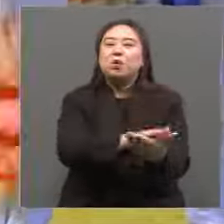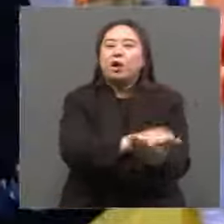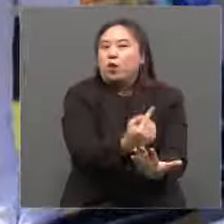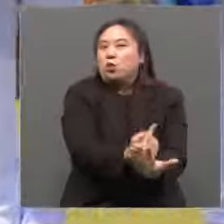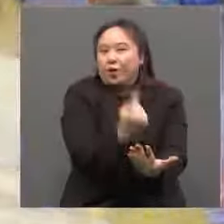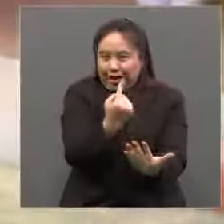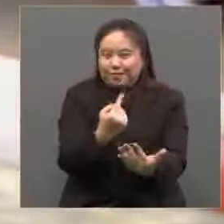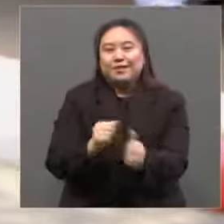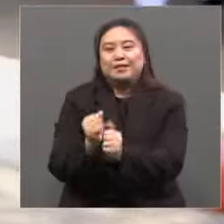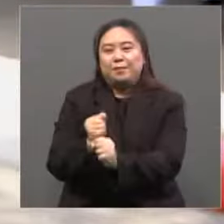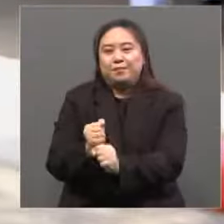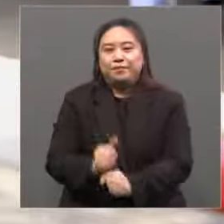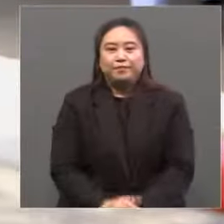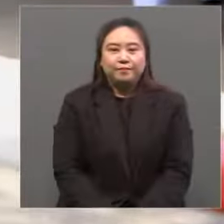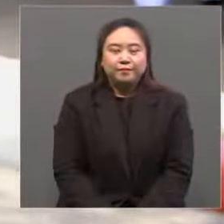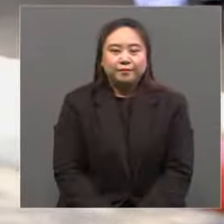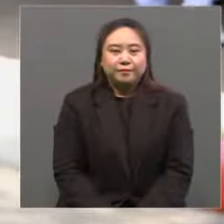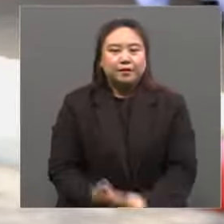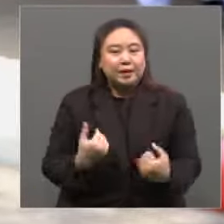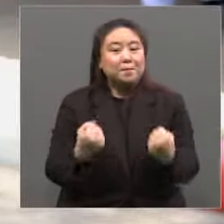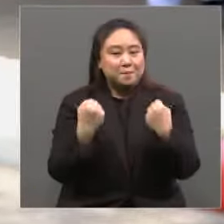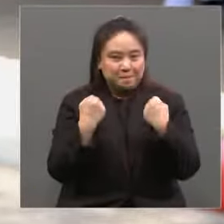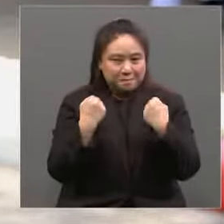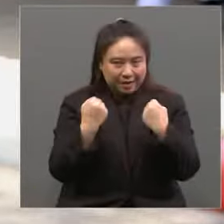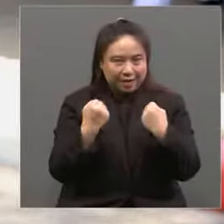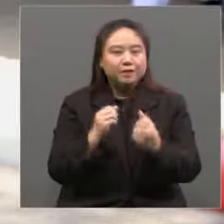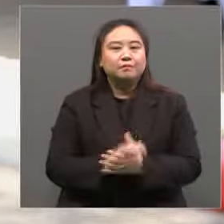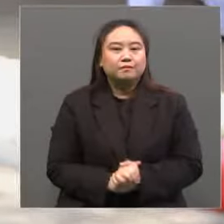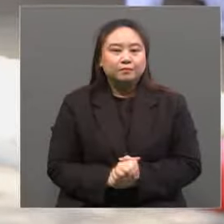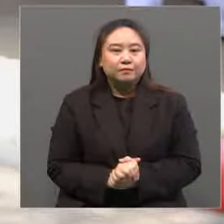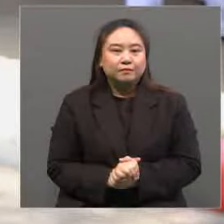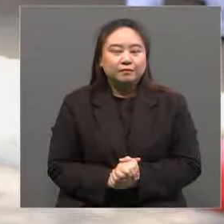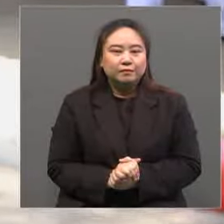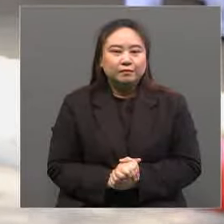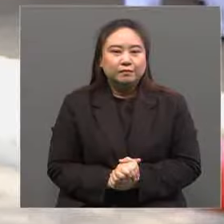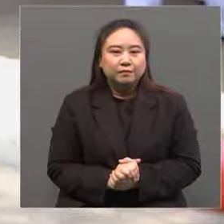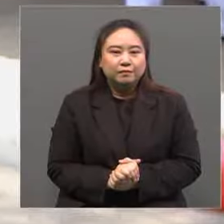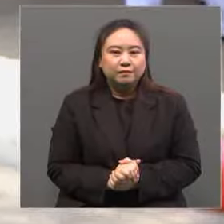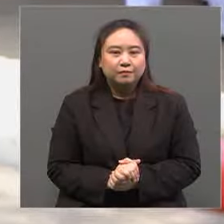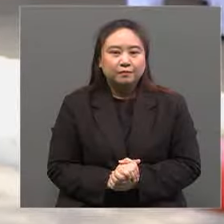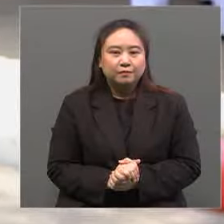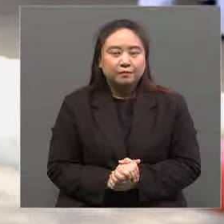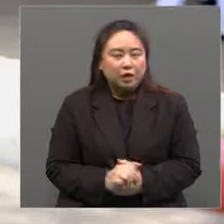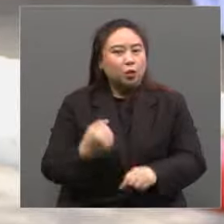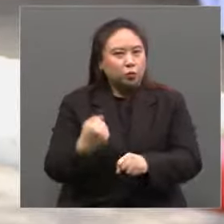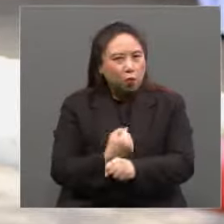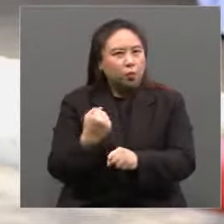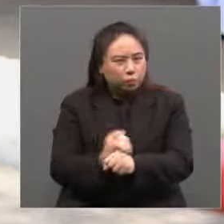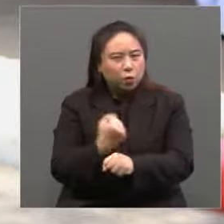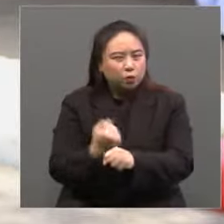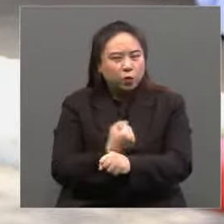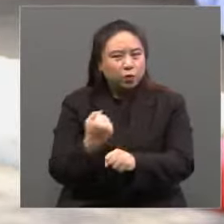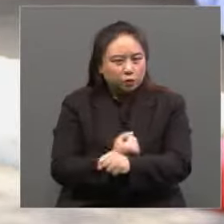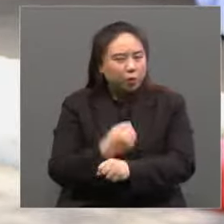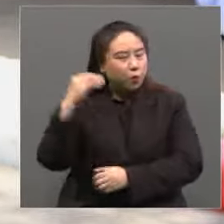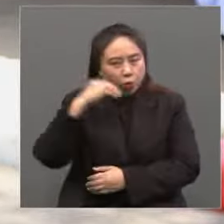ด มั่นใจครับถ้าซ้อมอย่างแบบซ้อมไปแบ